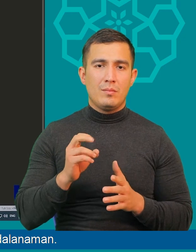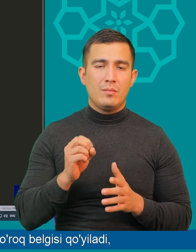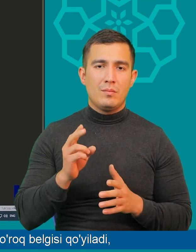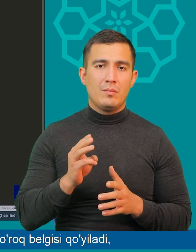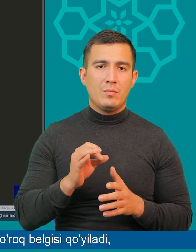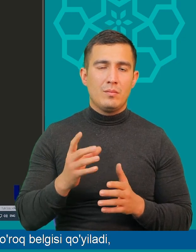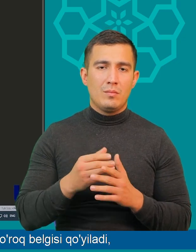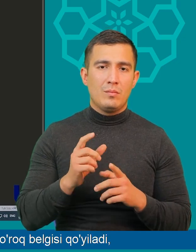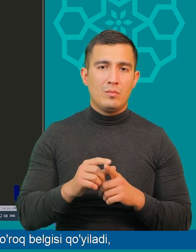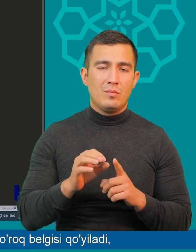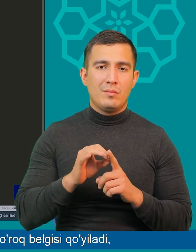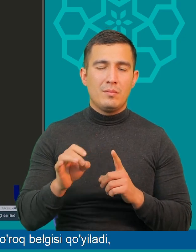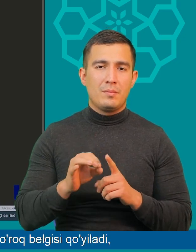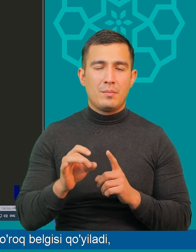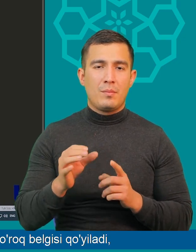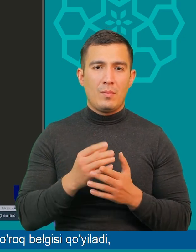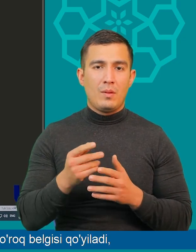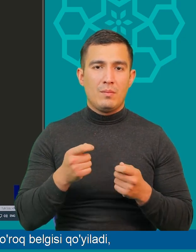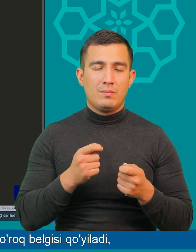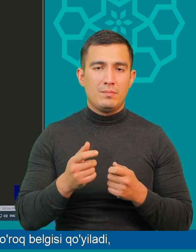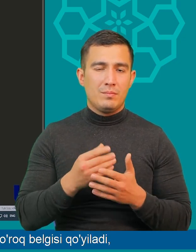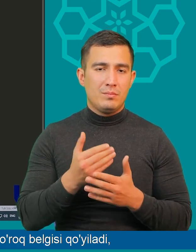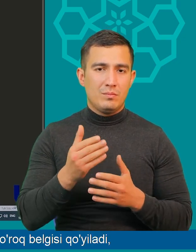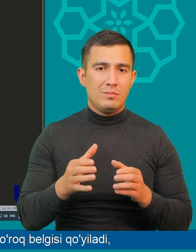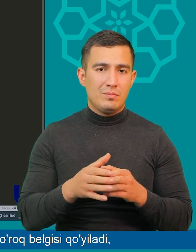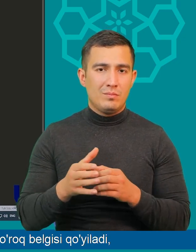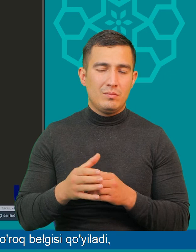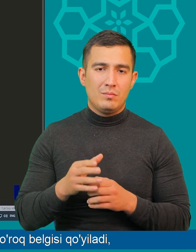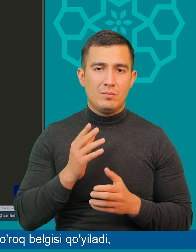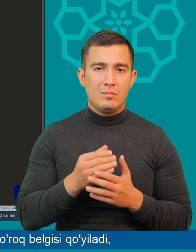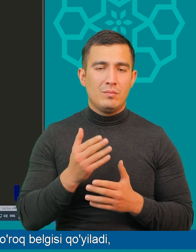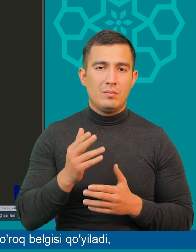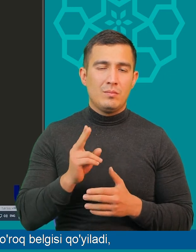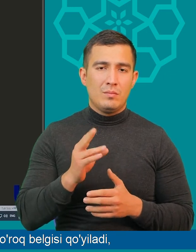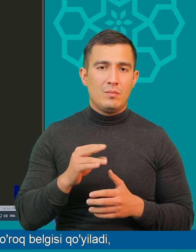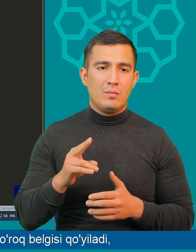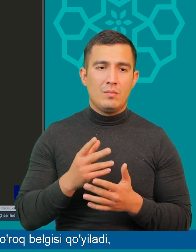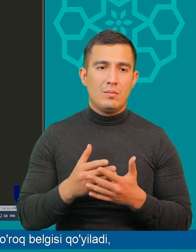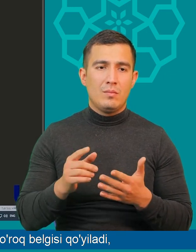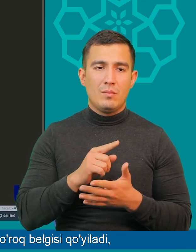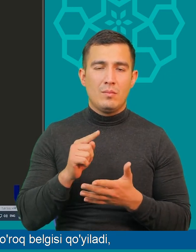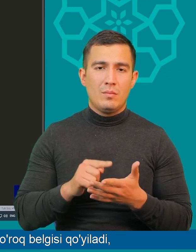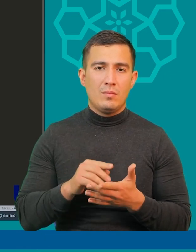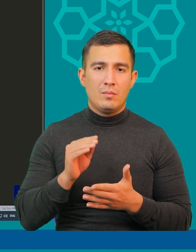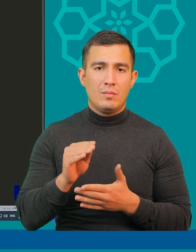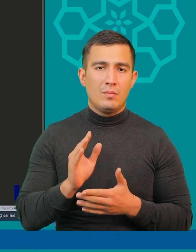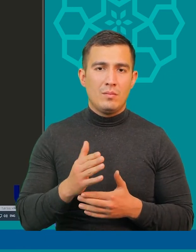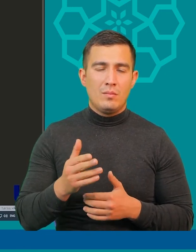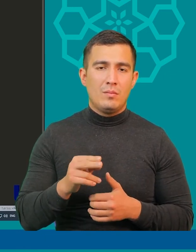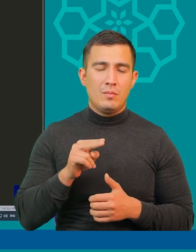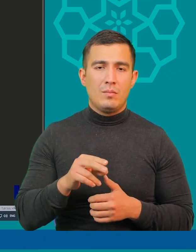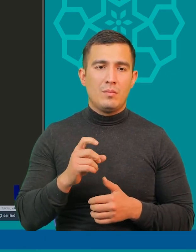foydalanaman. PHP kodlarini yozish uchun doimo burchakli qovus ochamiz. So'roq belgisi qo'yiladi.